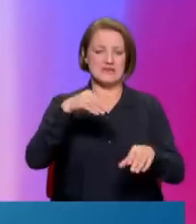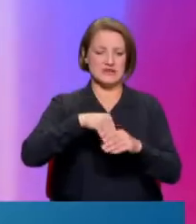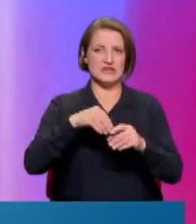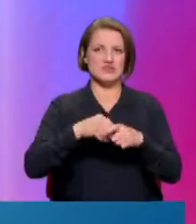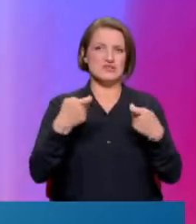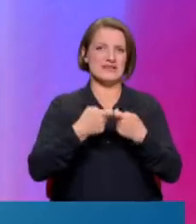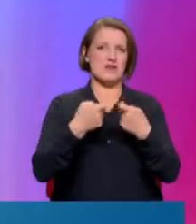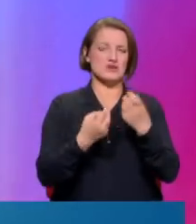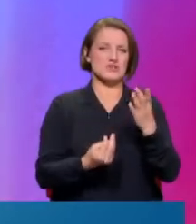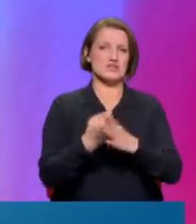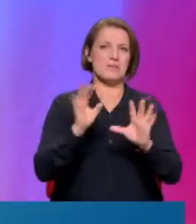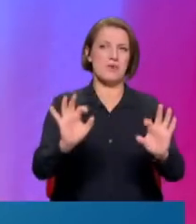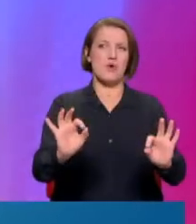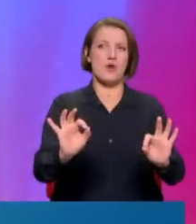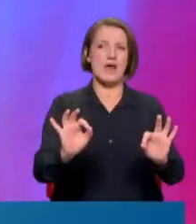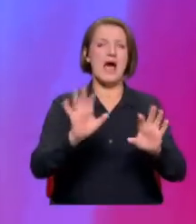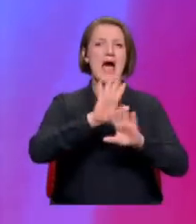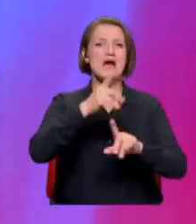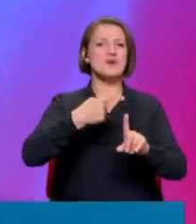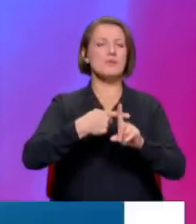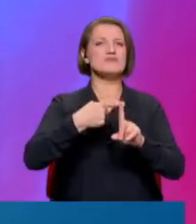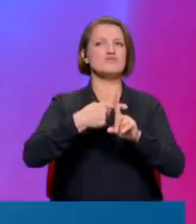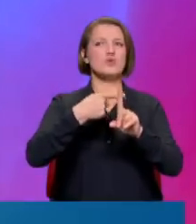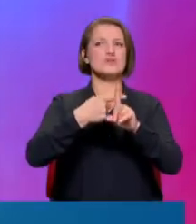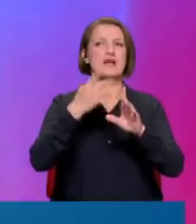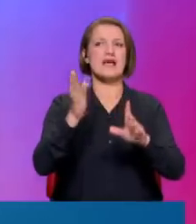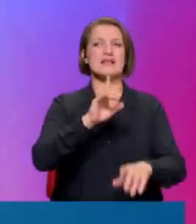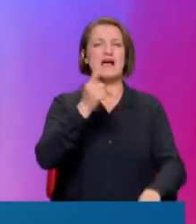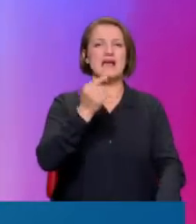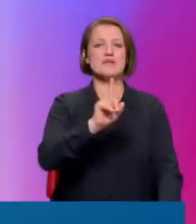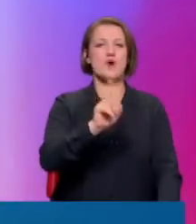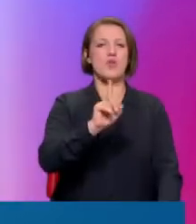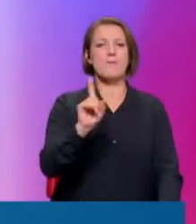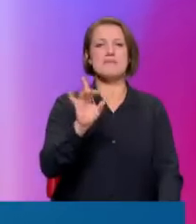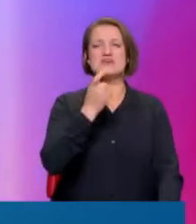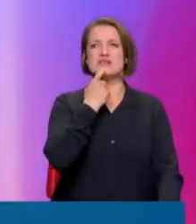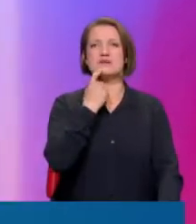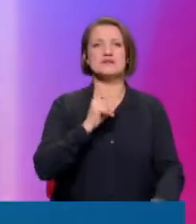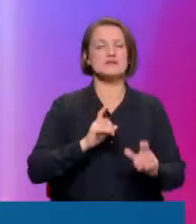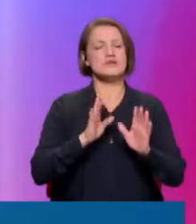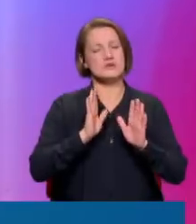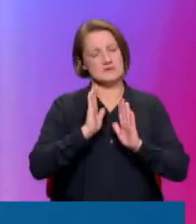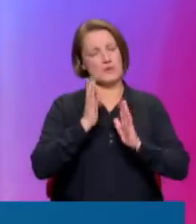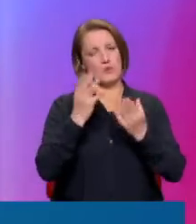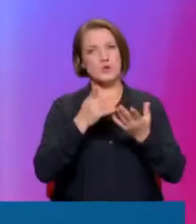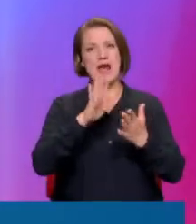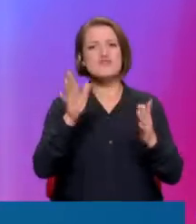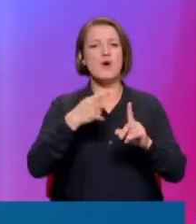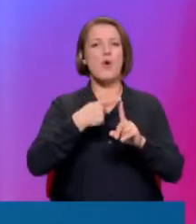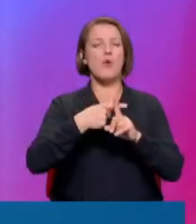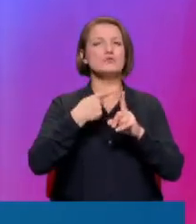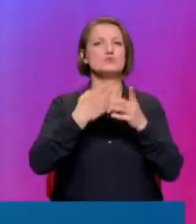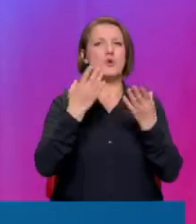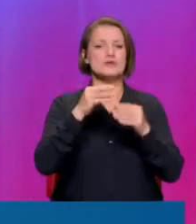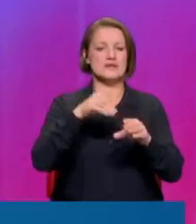çıktığında böyle Her şey olumlu giderse ezg Hanım en az 1015 yıl sürer Peki soru şu her şeyin olumlu gittiği bir